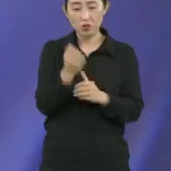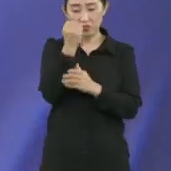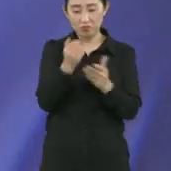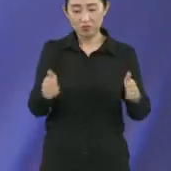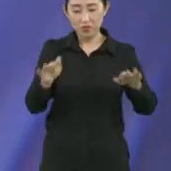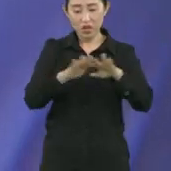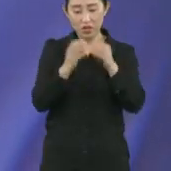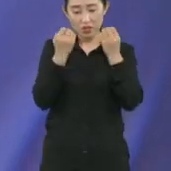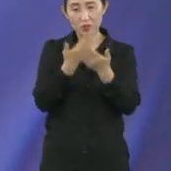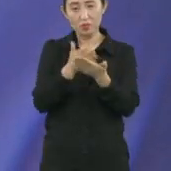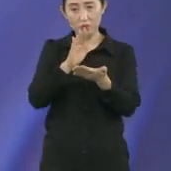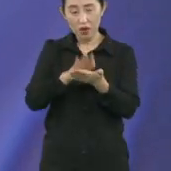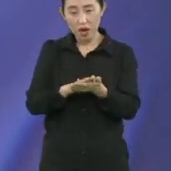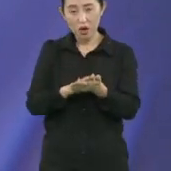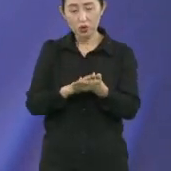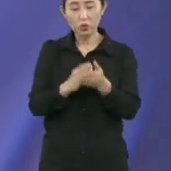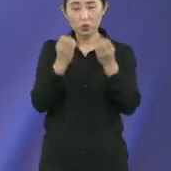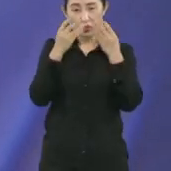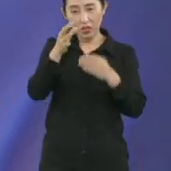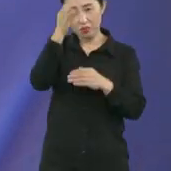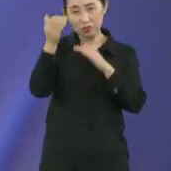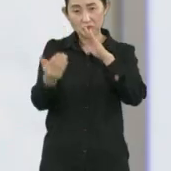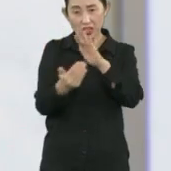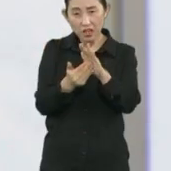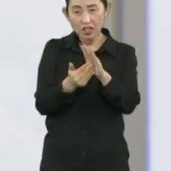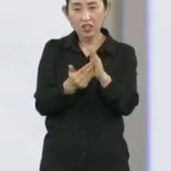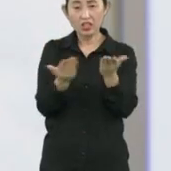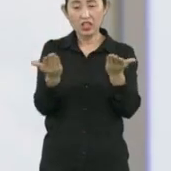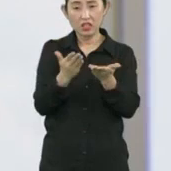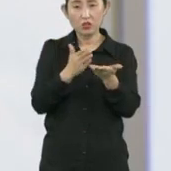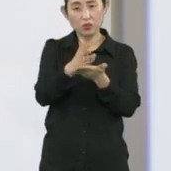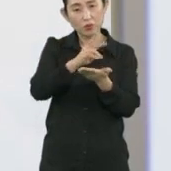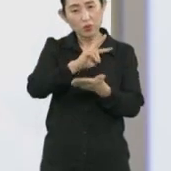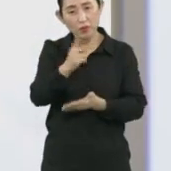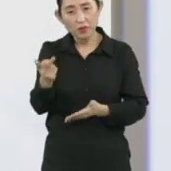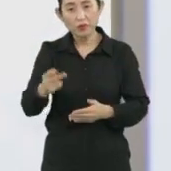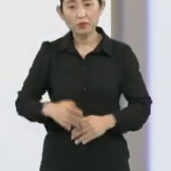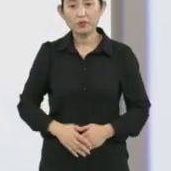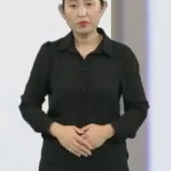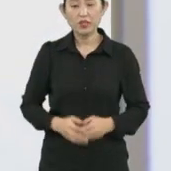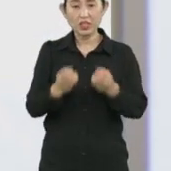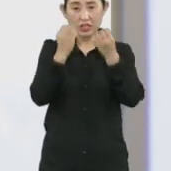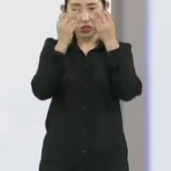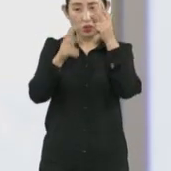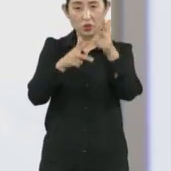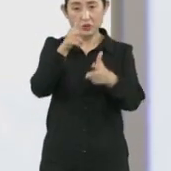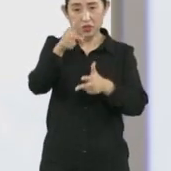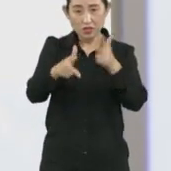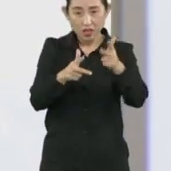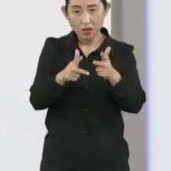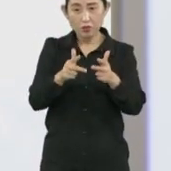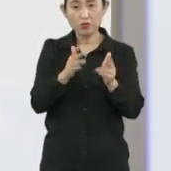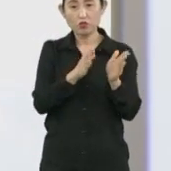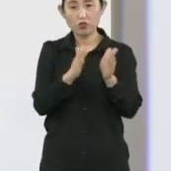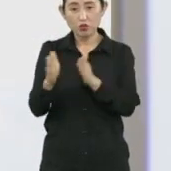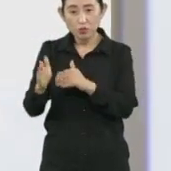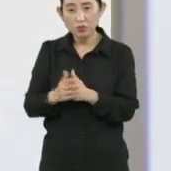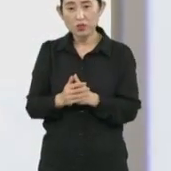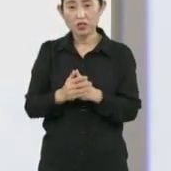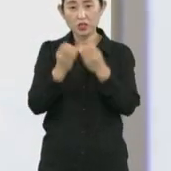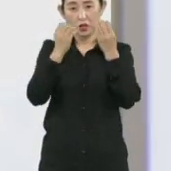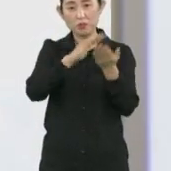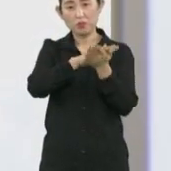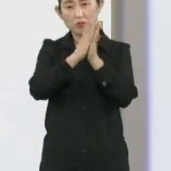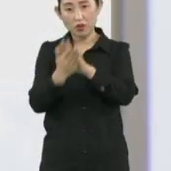첨단 업종으로 변경을 추진하는 겁니다. 신산업으로의 업종 전환을 유도해 미래 첨단 산업 중심으로 재편할